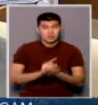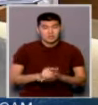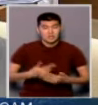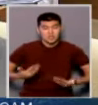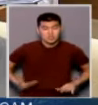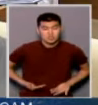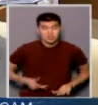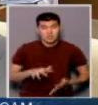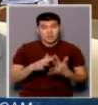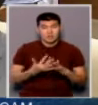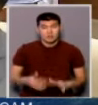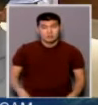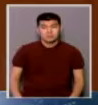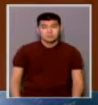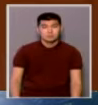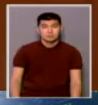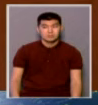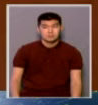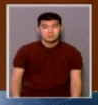житель этого населенного пункта.